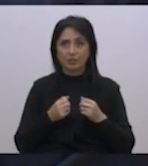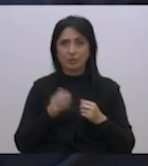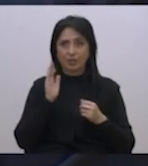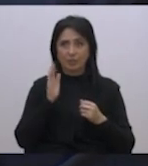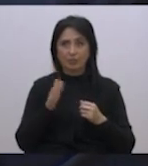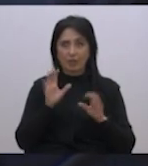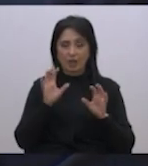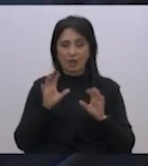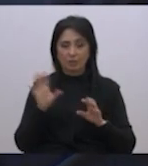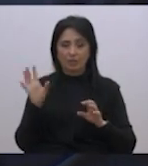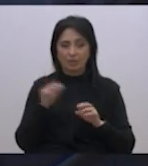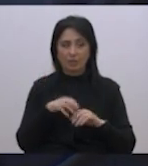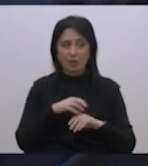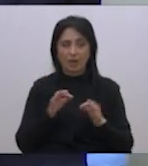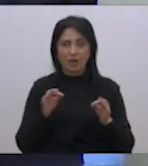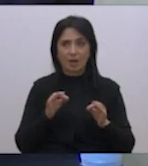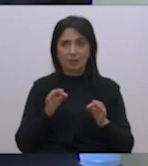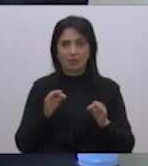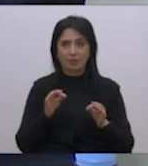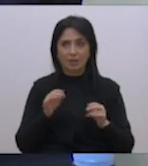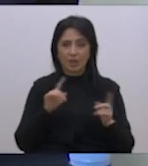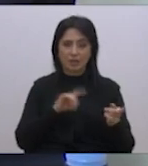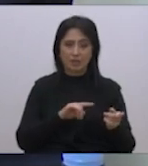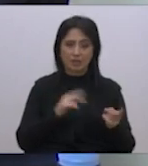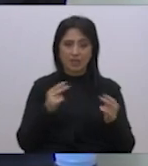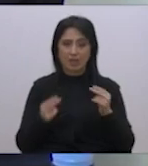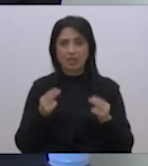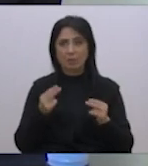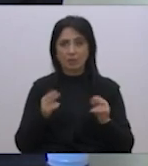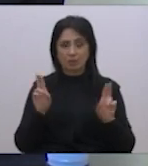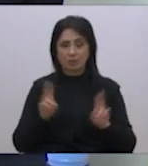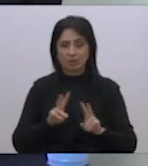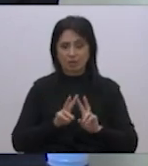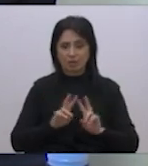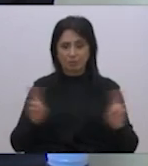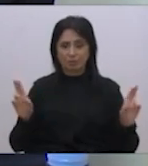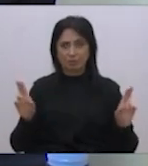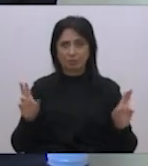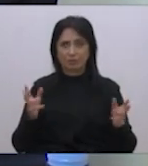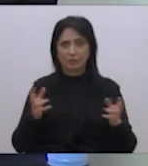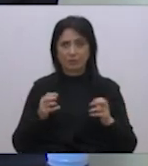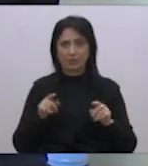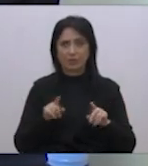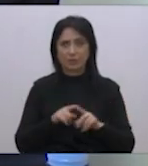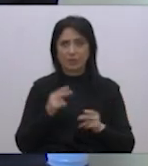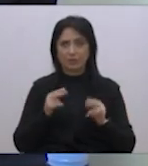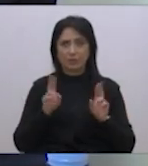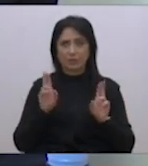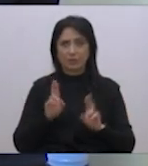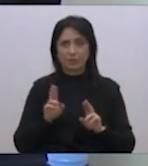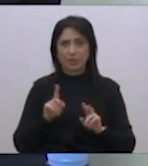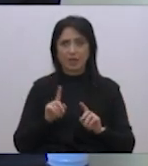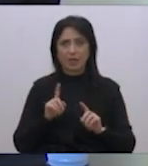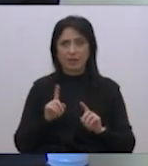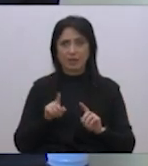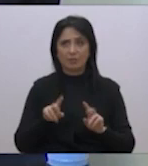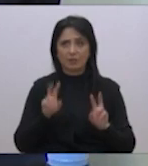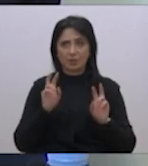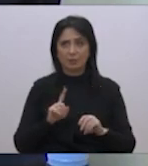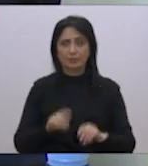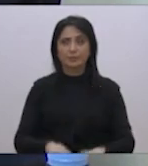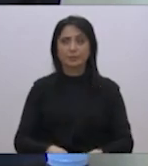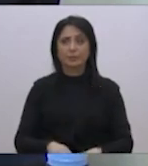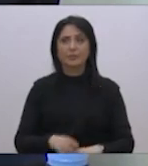cine băc canonic? Ei la parte istorizda. Aseti tamașicțesia. Mi s-a gebie aseti tamașicțesia. Răsni răsni masniș